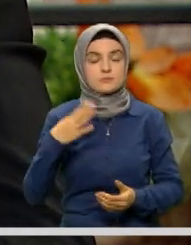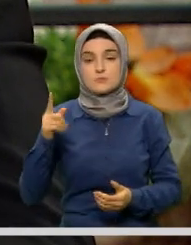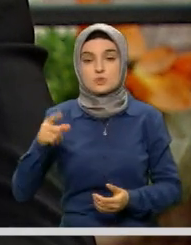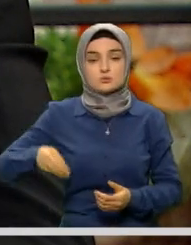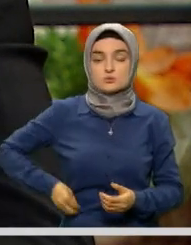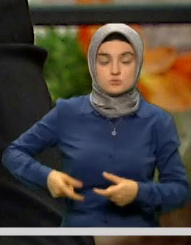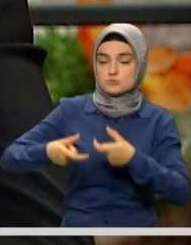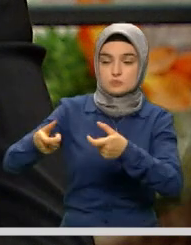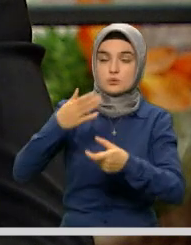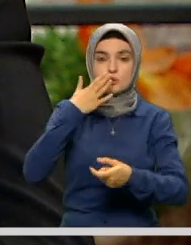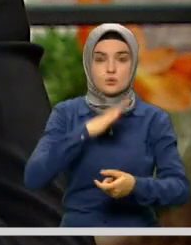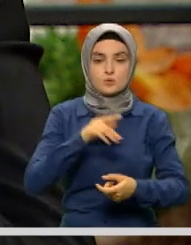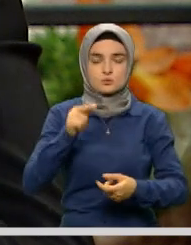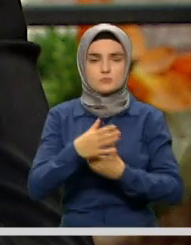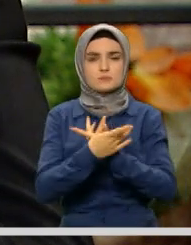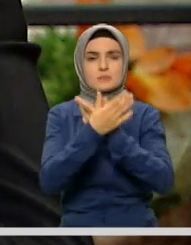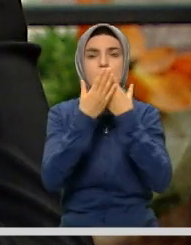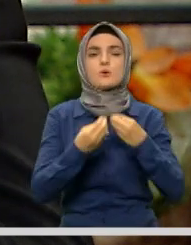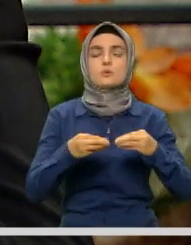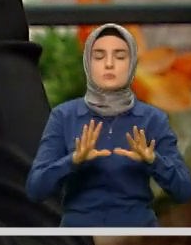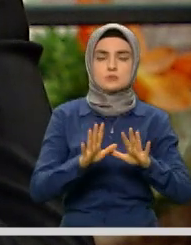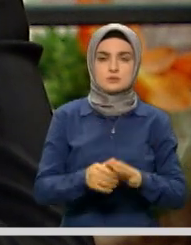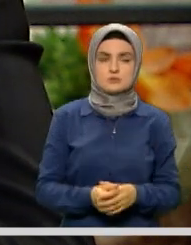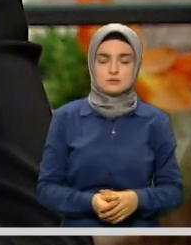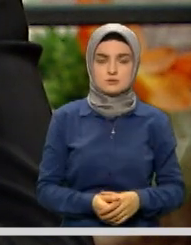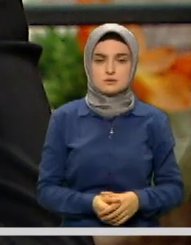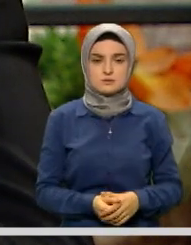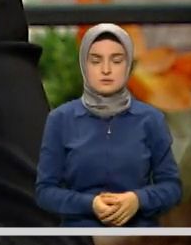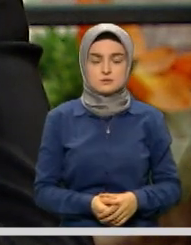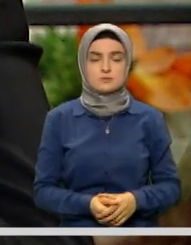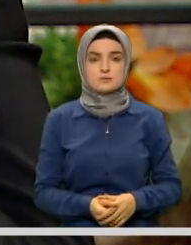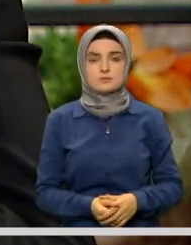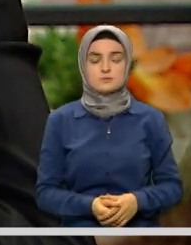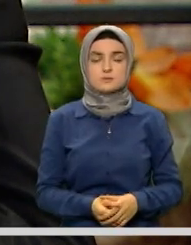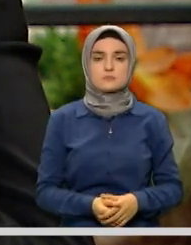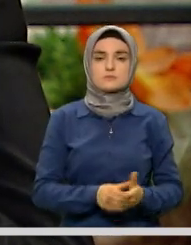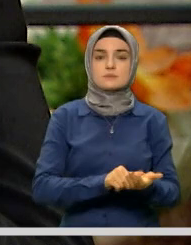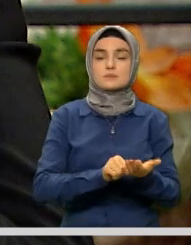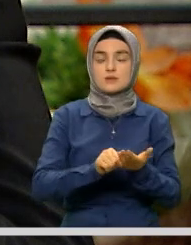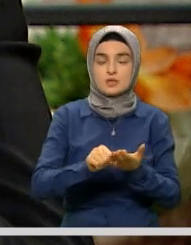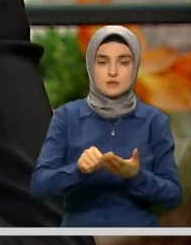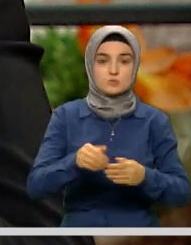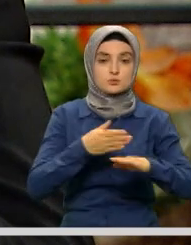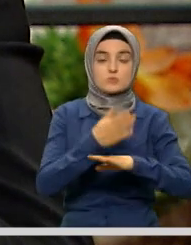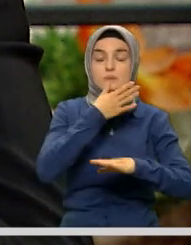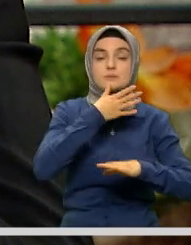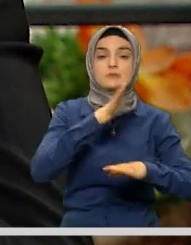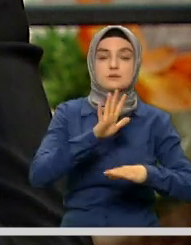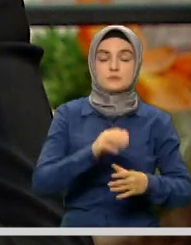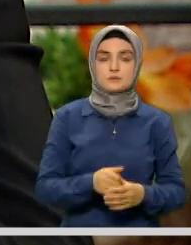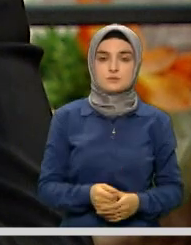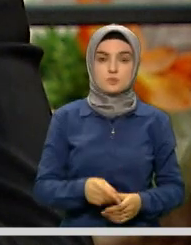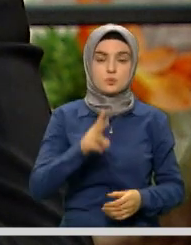suçlamıyor. Ve dolayısıyla burada bir melek olmadığını, yani melek olmadığını, her şeyin aslını bilemeyeceğini ve